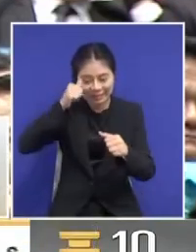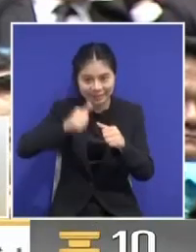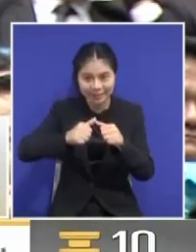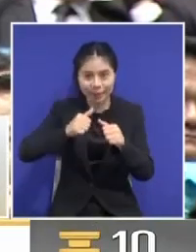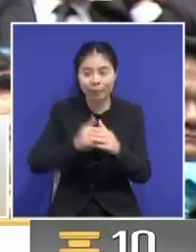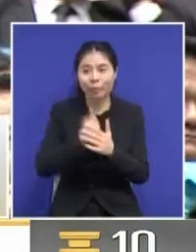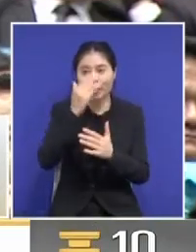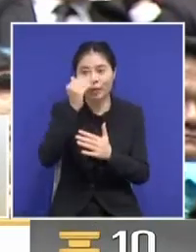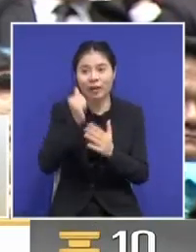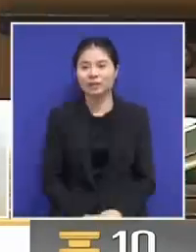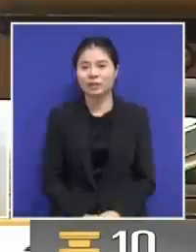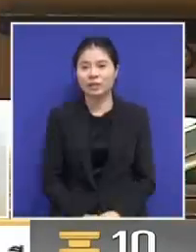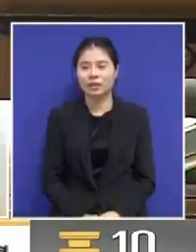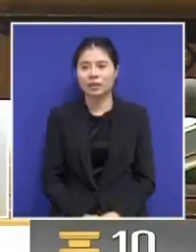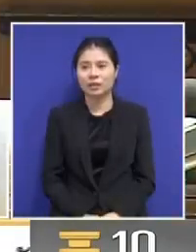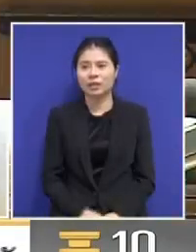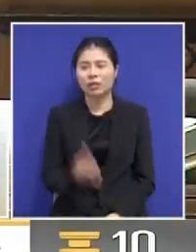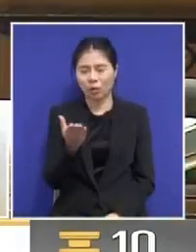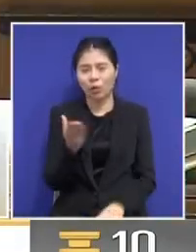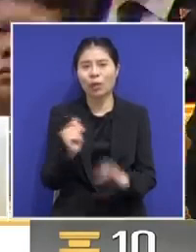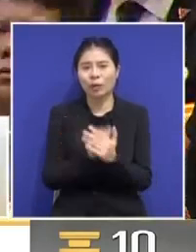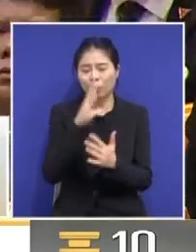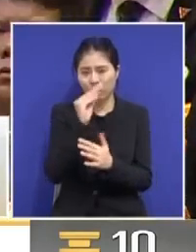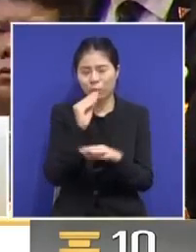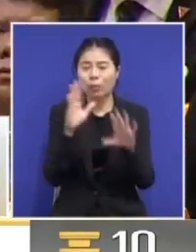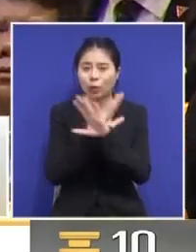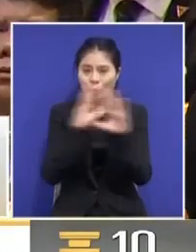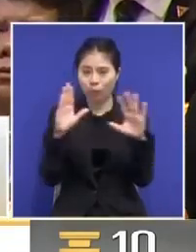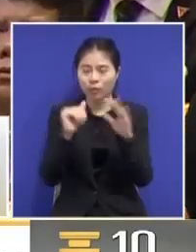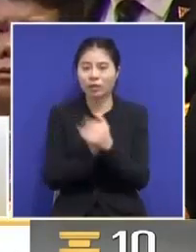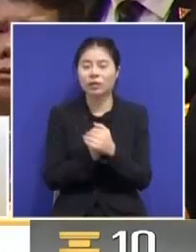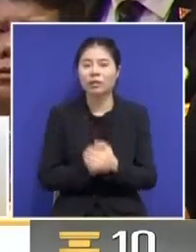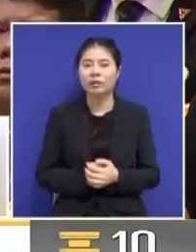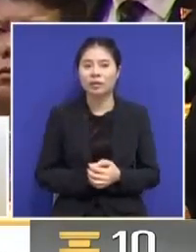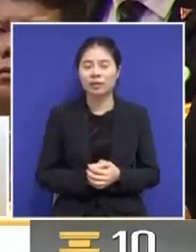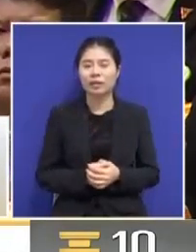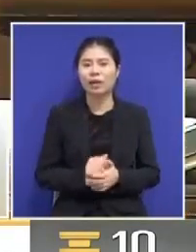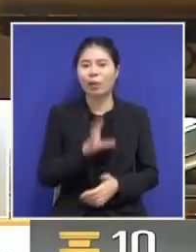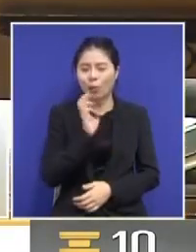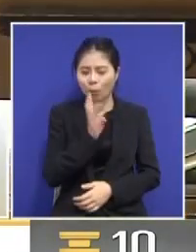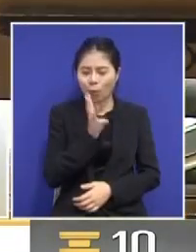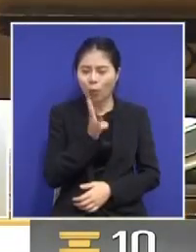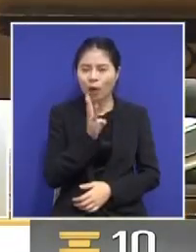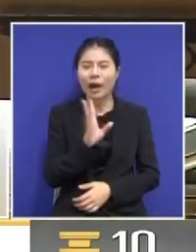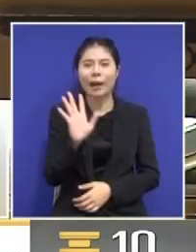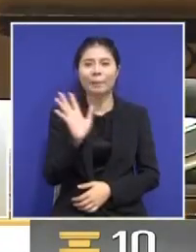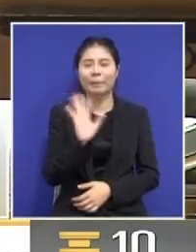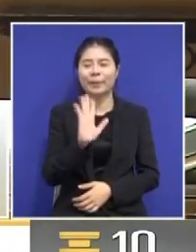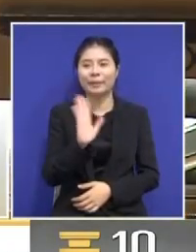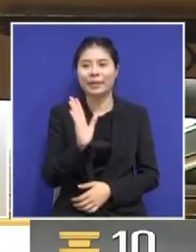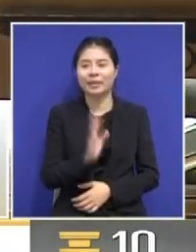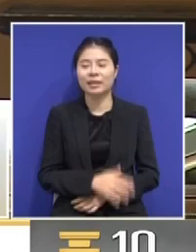ภา ขอให้ถอนฮะขอให้ท่านผู้อภิปรายถอน เขาไม่ได้ว่าไปถึงขั้นไหนเนี่ยเมื่อกี้ท่านพูดอะไรที่จะให้